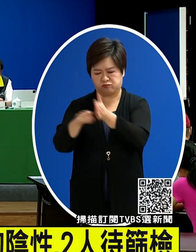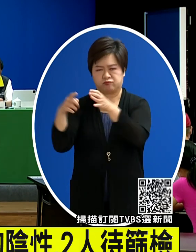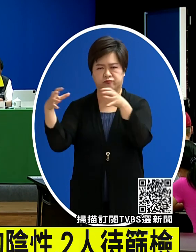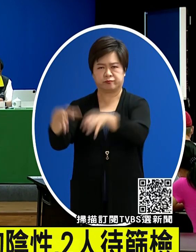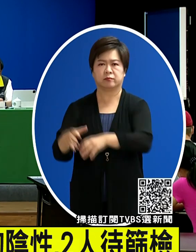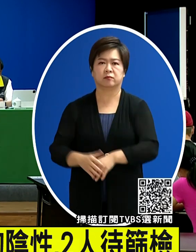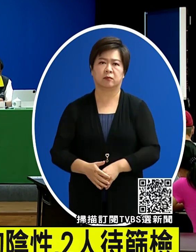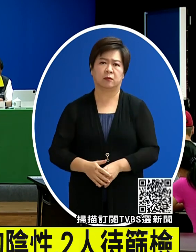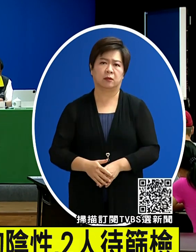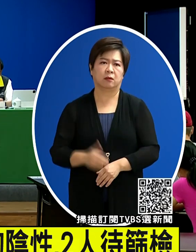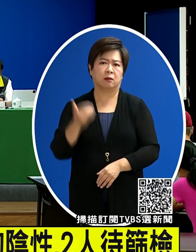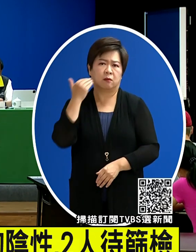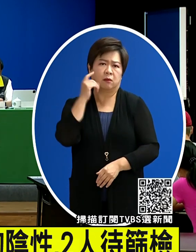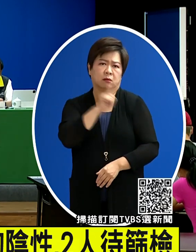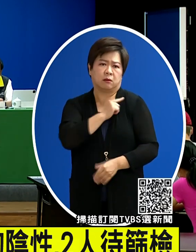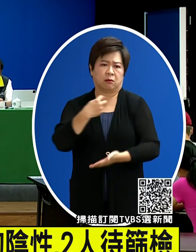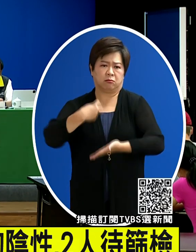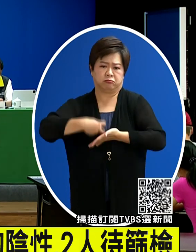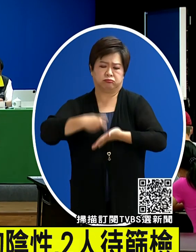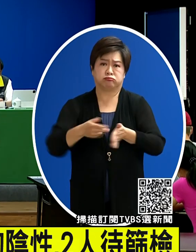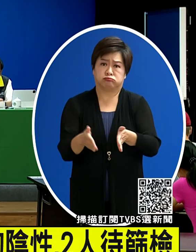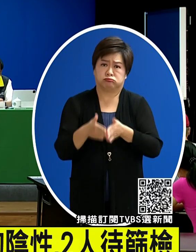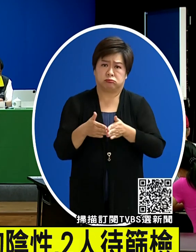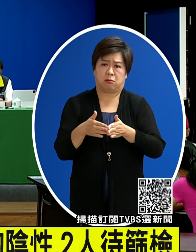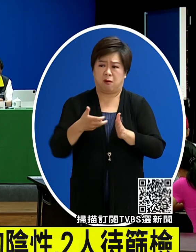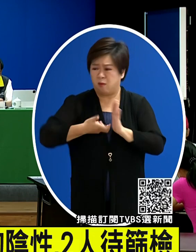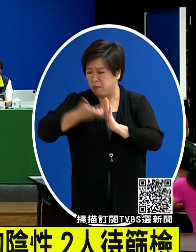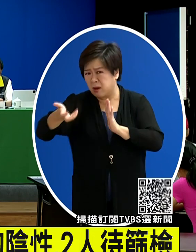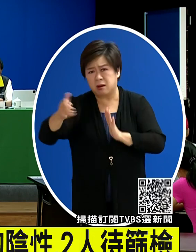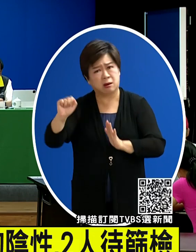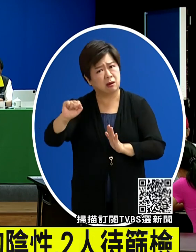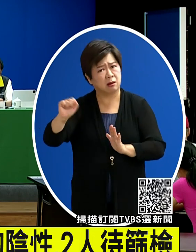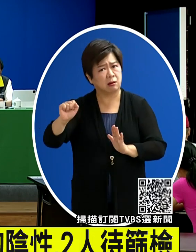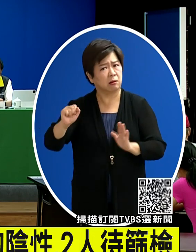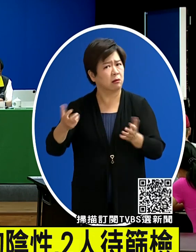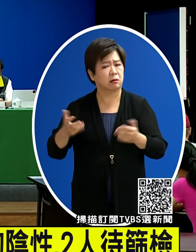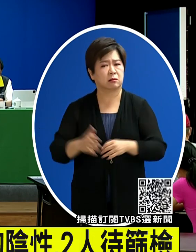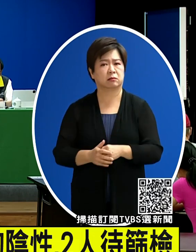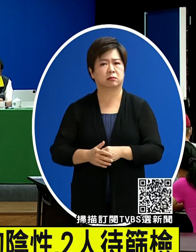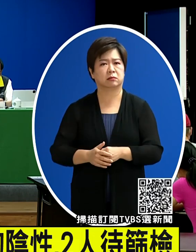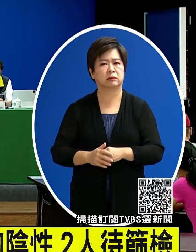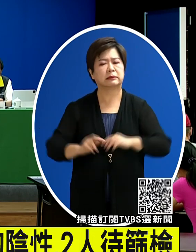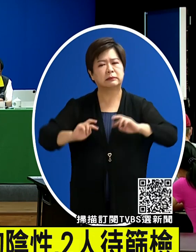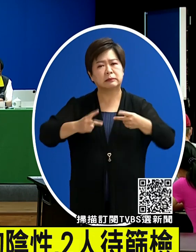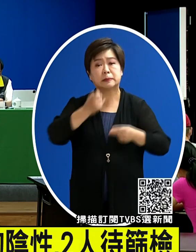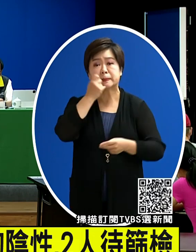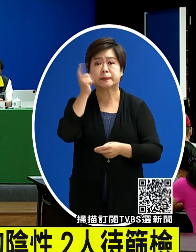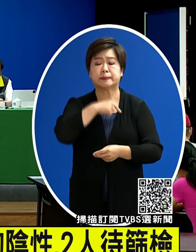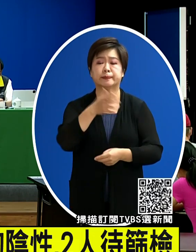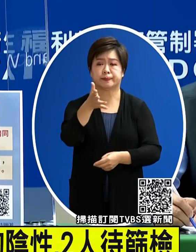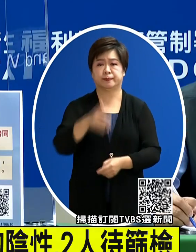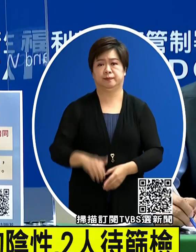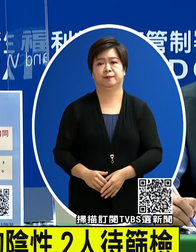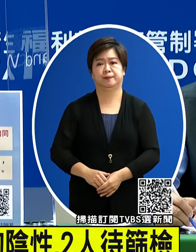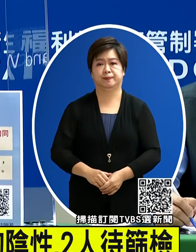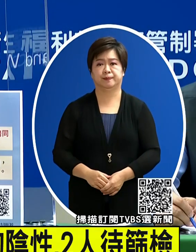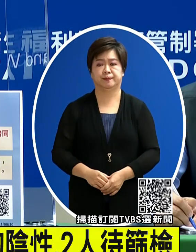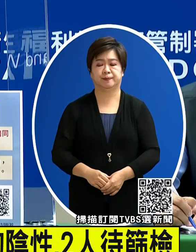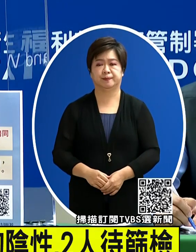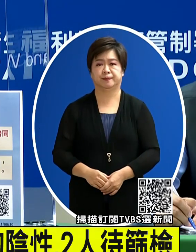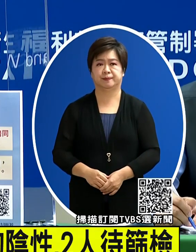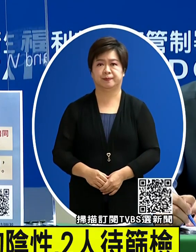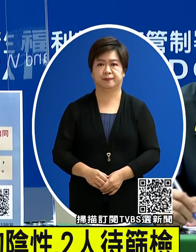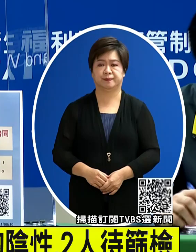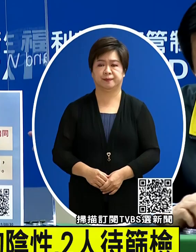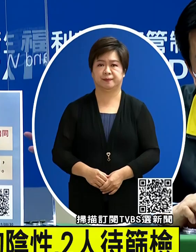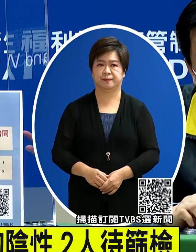自我就是管理比较严格的话，那是否可以更改这样子的规定？谢谢。 好，